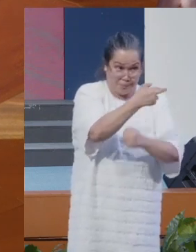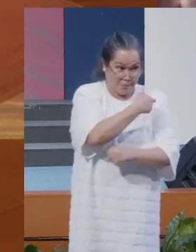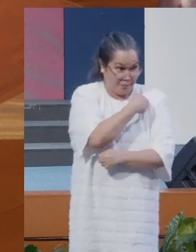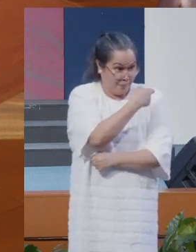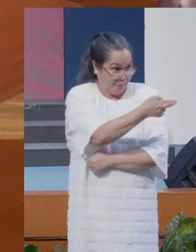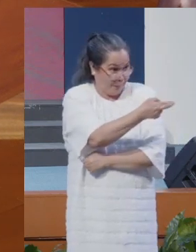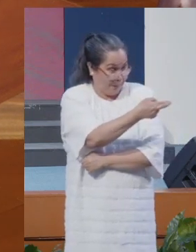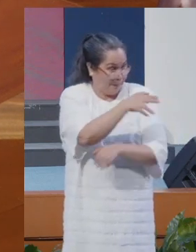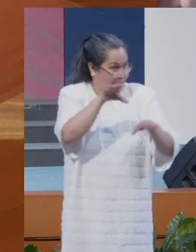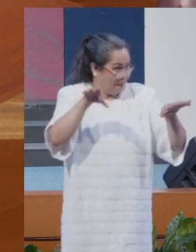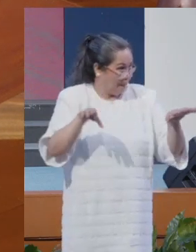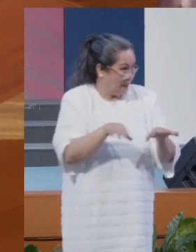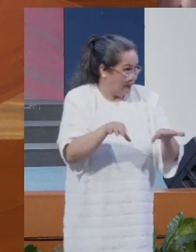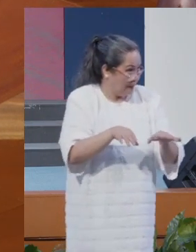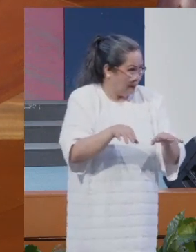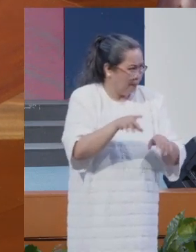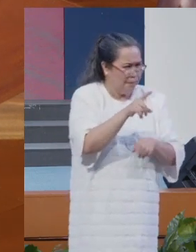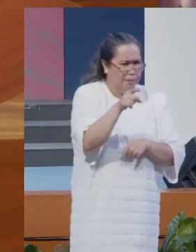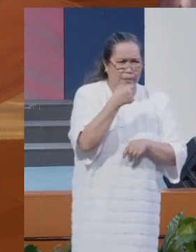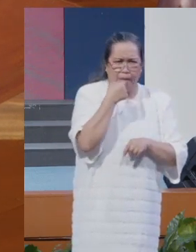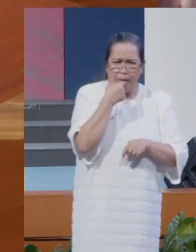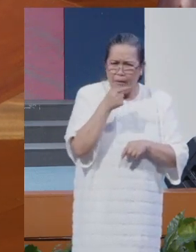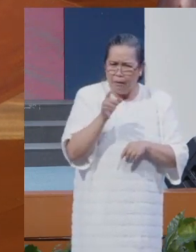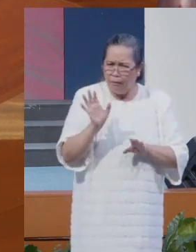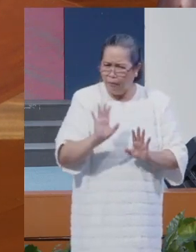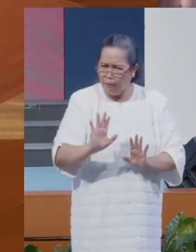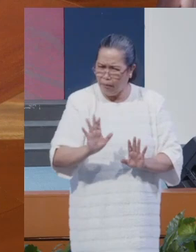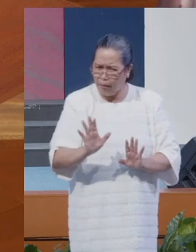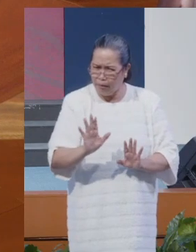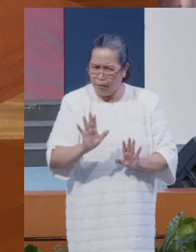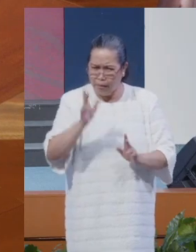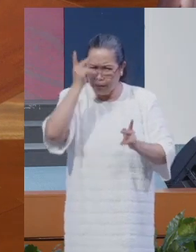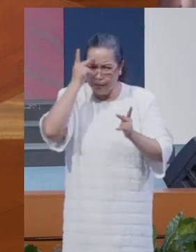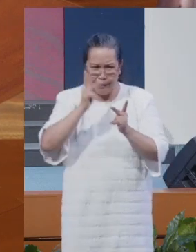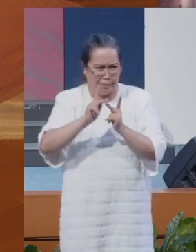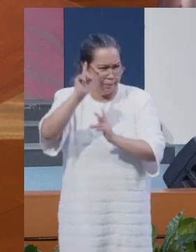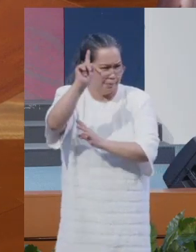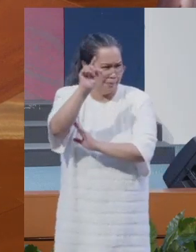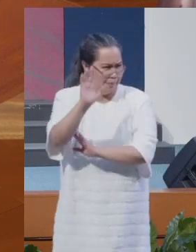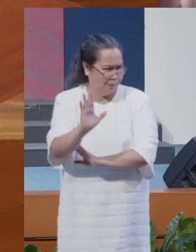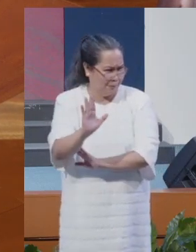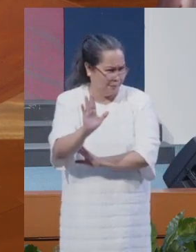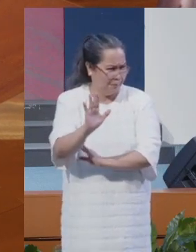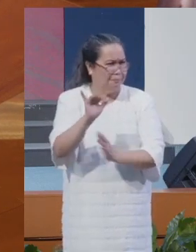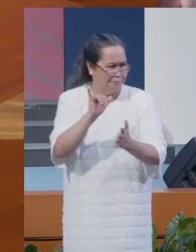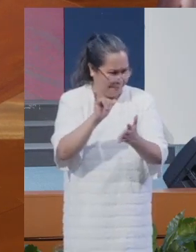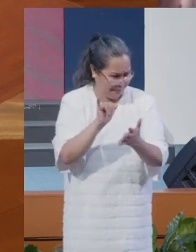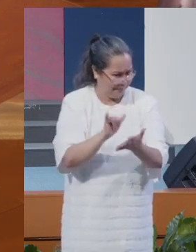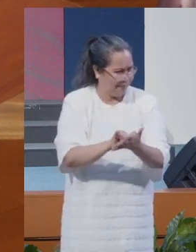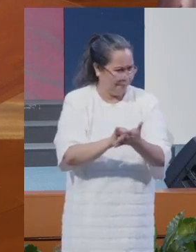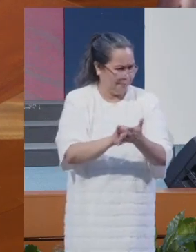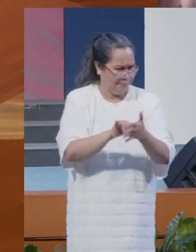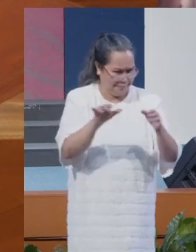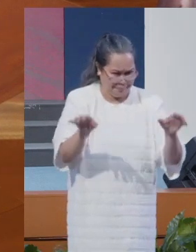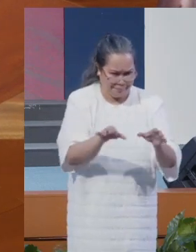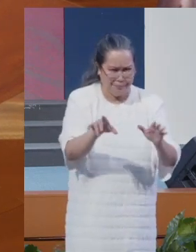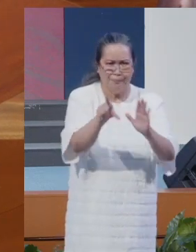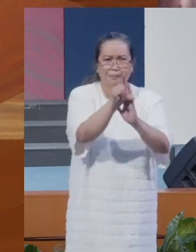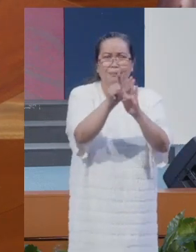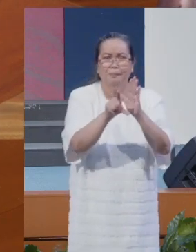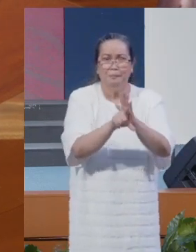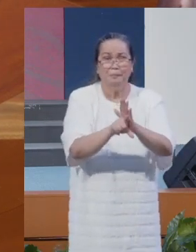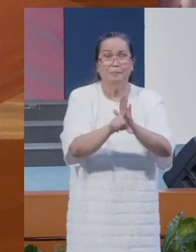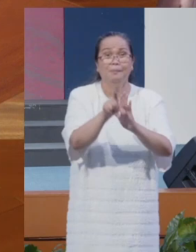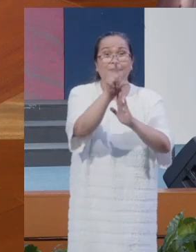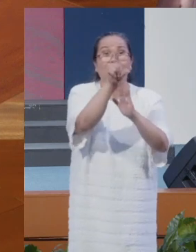by works. Hindi naman layunin ng Diyos na ganon ang pakay niya sa law. Hindi. Ang pakay